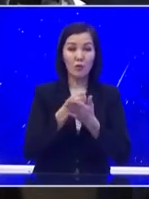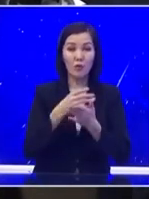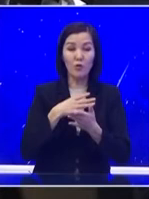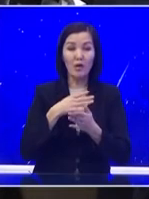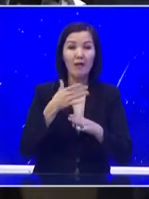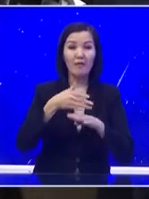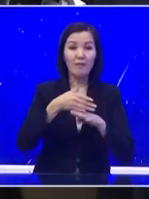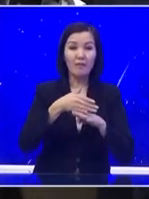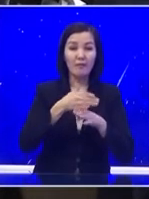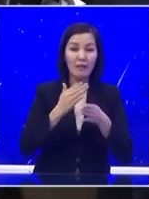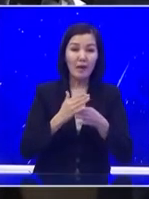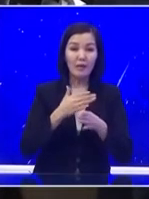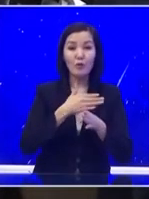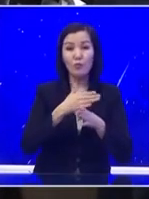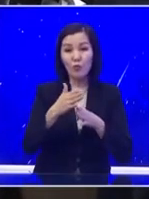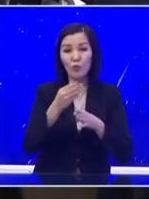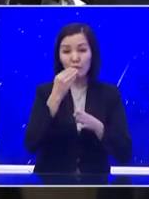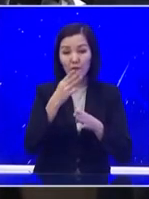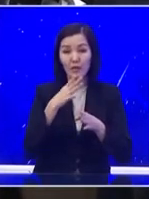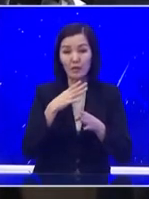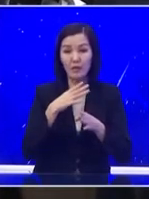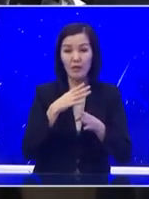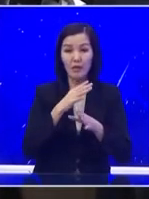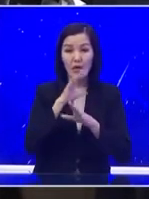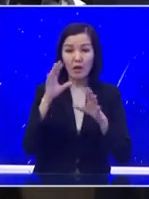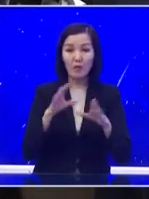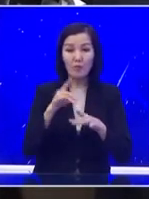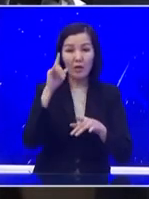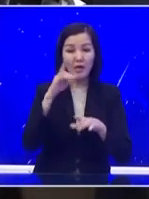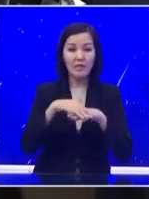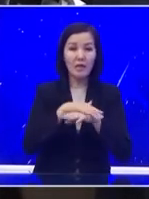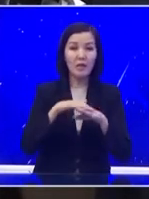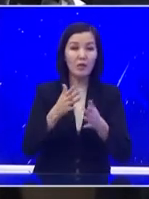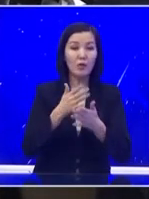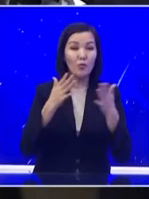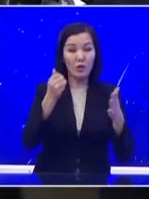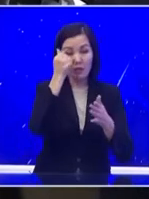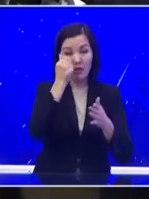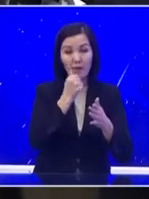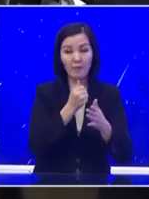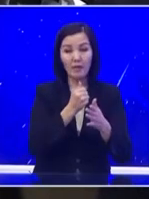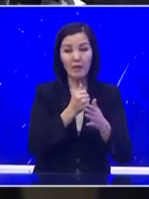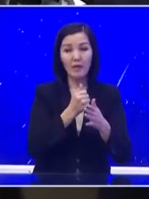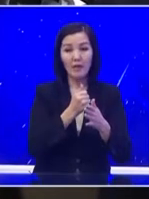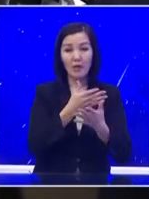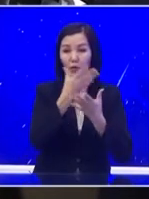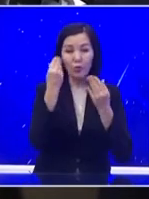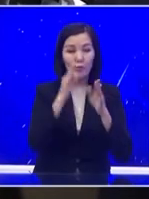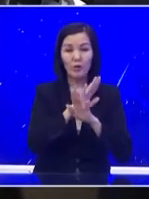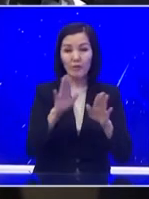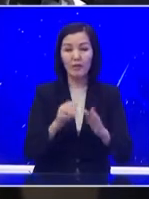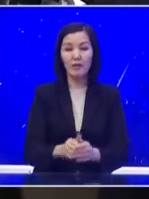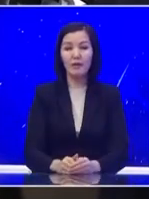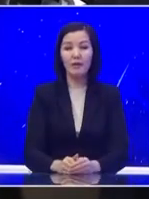бізбен бөлісті. Олар бізсіз өздері ештеңе жемеді. Мен қазақ диаспорасына үлкен рахмет айтам. Мұндай жақсылықты еш уақытта ұмытуға